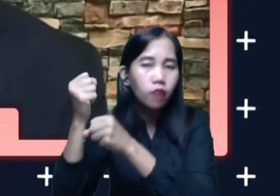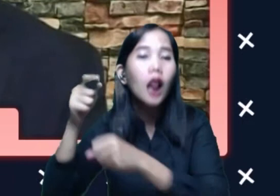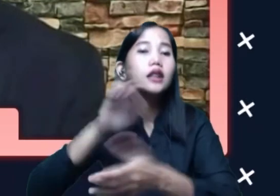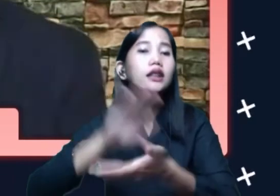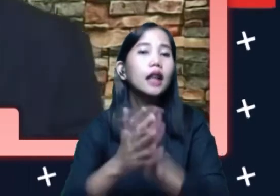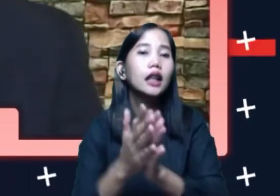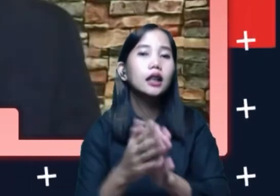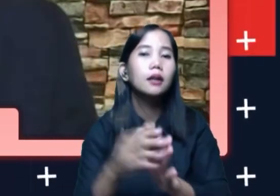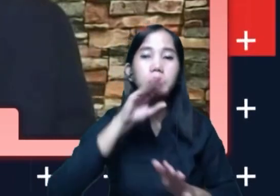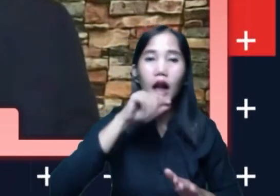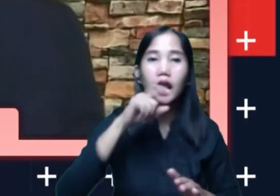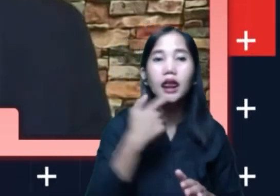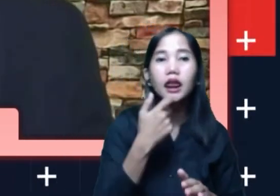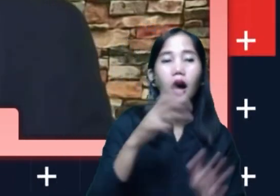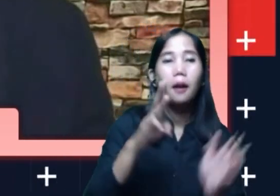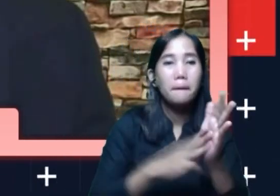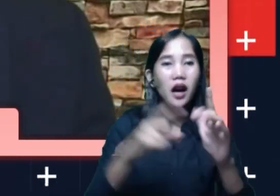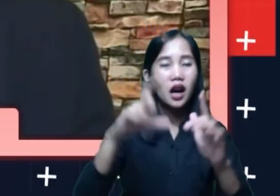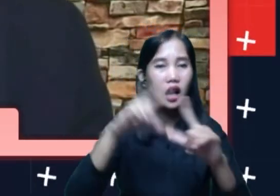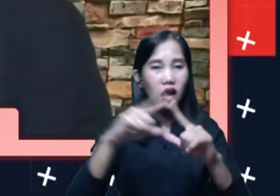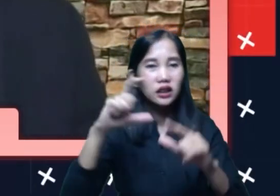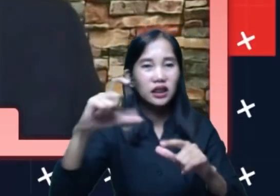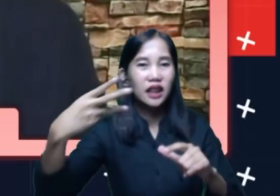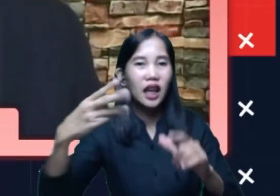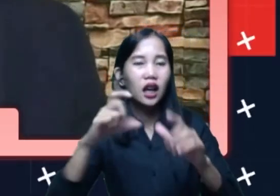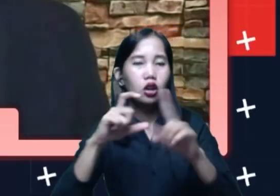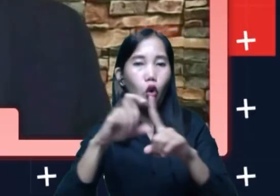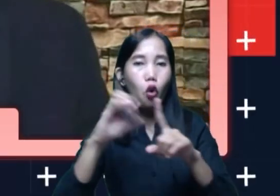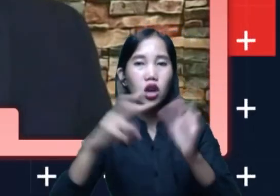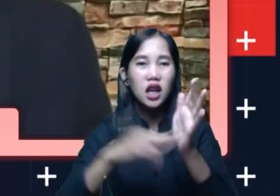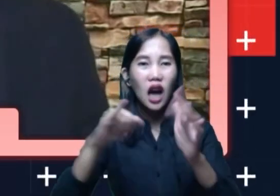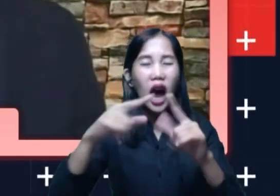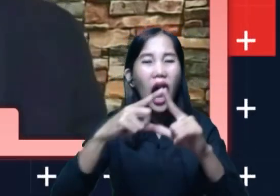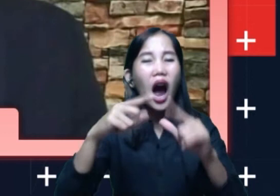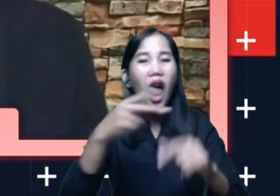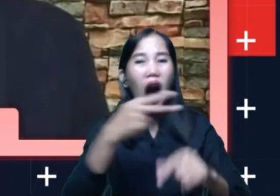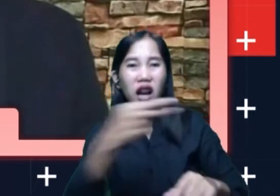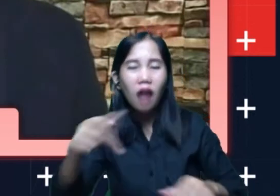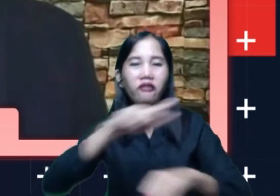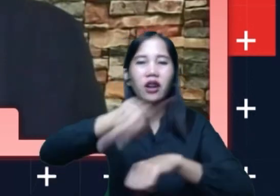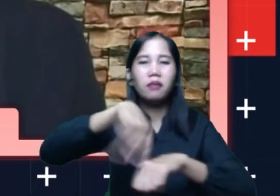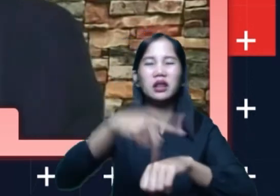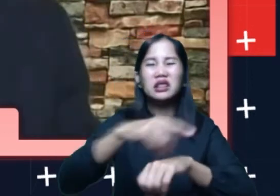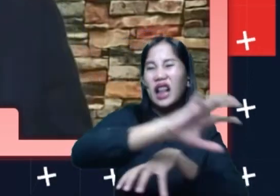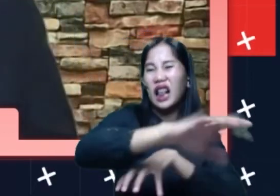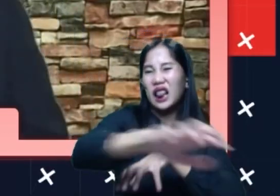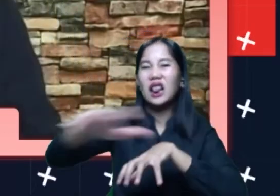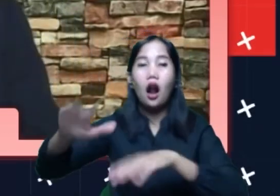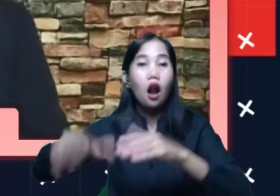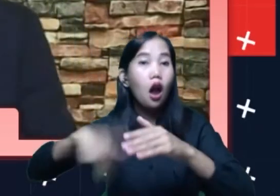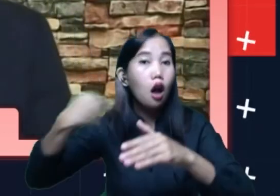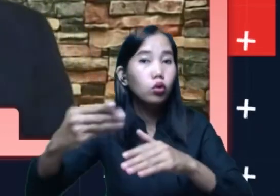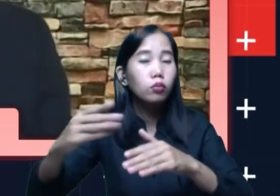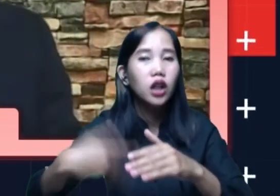di Yerusalem. Dibuatlah cara pengumpulan yang disepakati bersama.